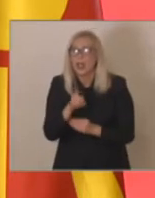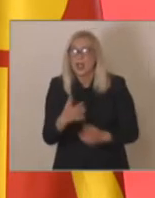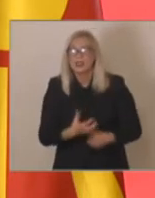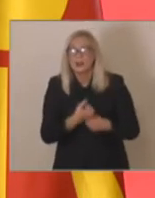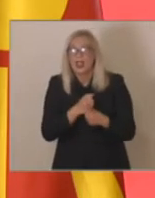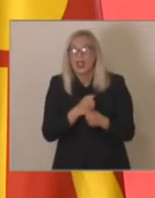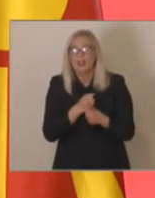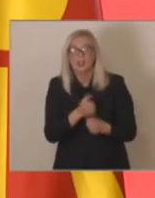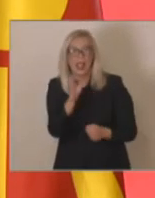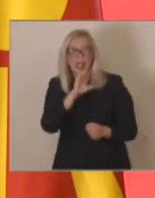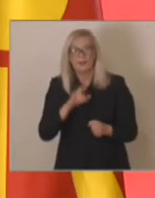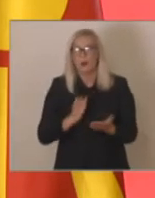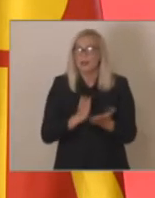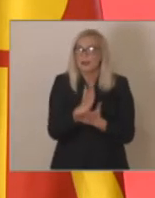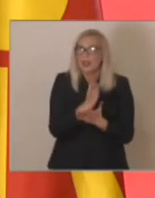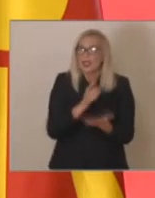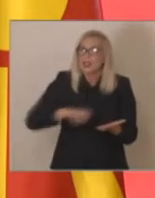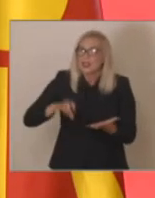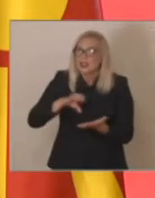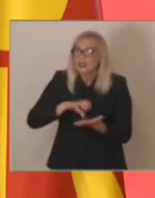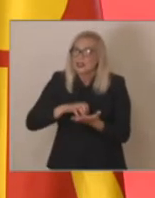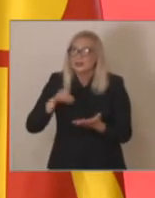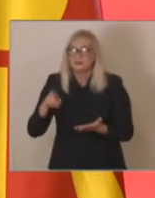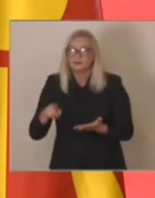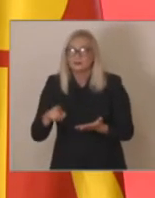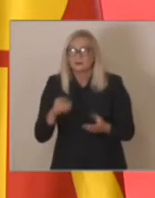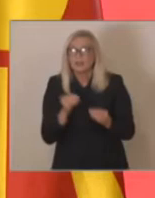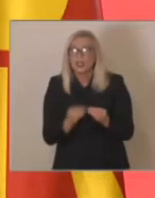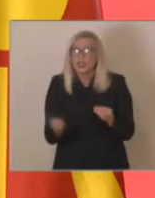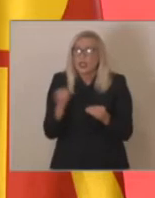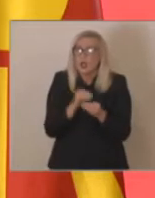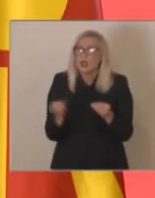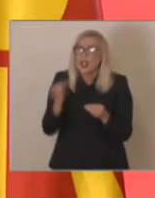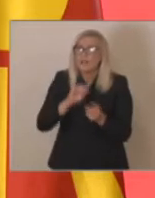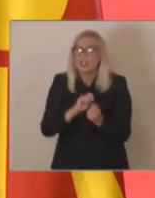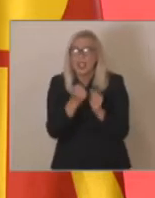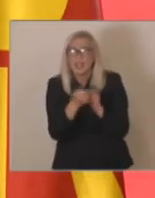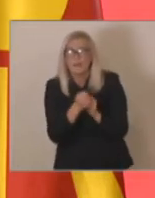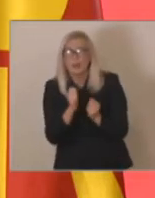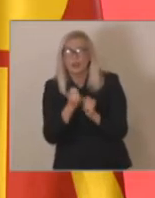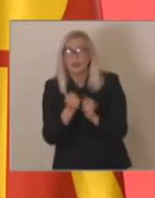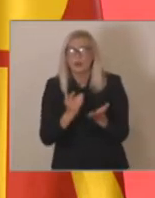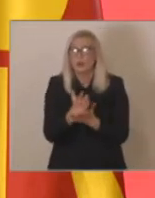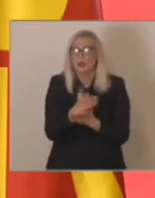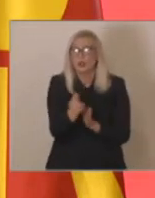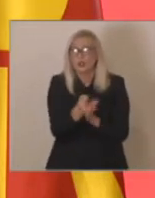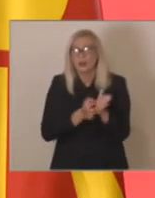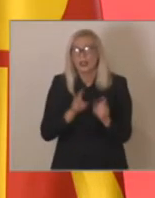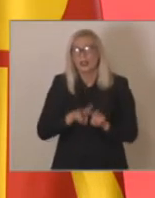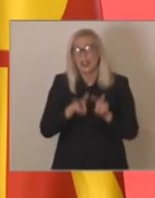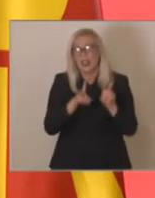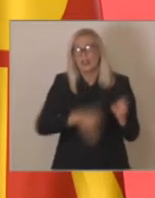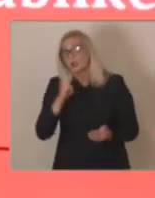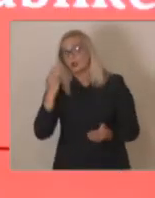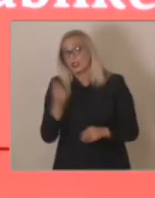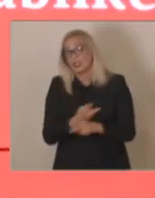перспектива на регионот и за комплементарноста на реформскиот процес со забрзаниот економски развој на целиот овој